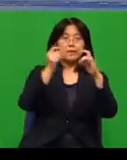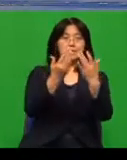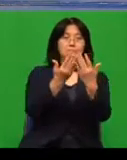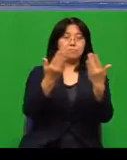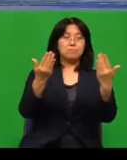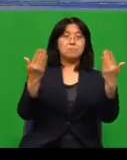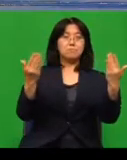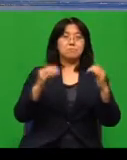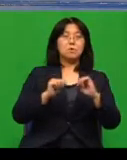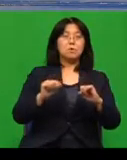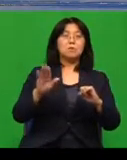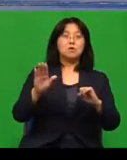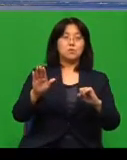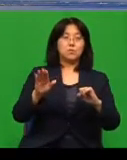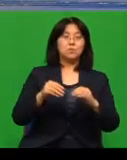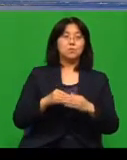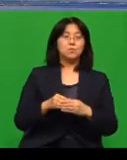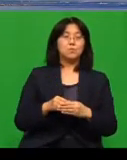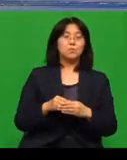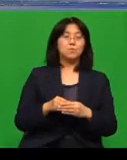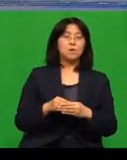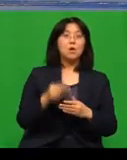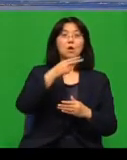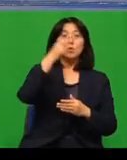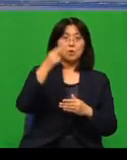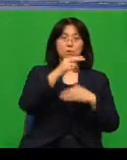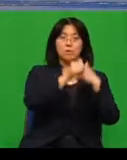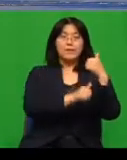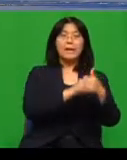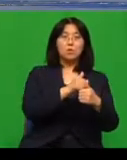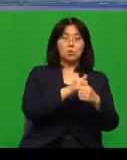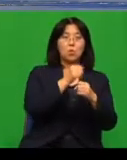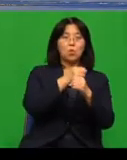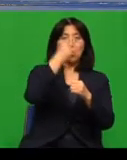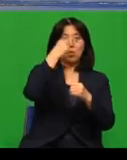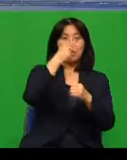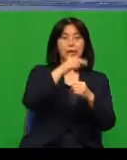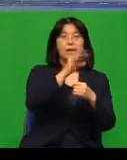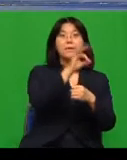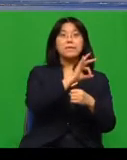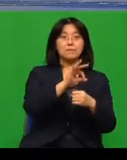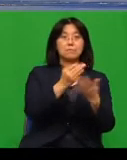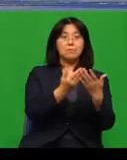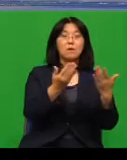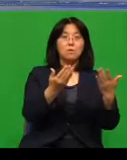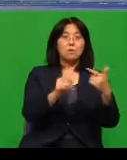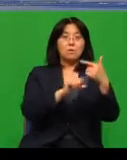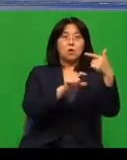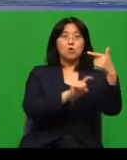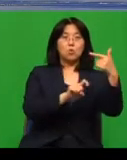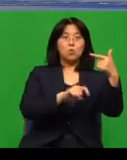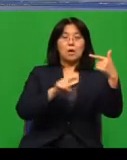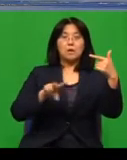も行います。また富山の伝統工芸品展ということで、6月10日